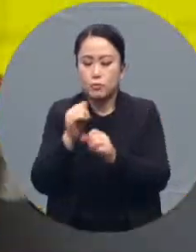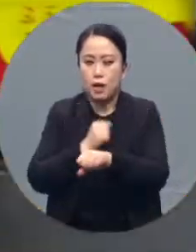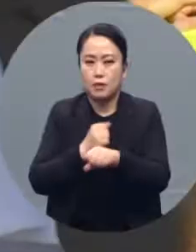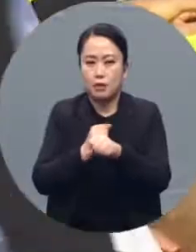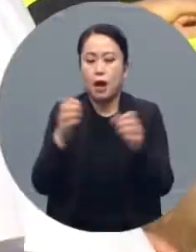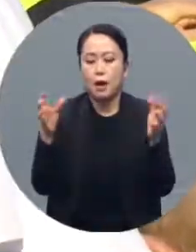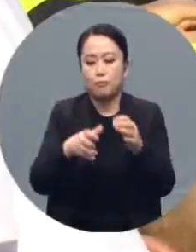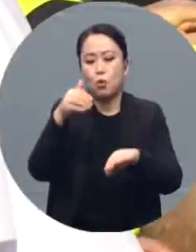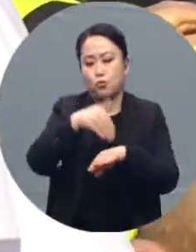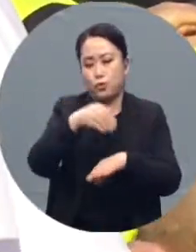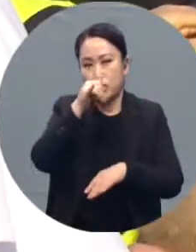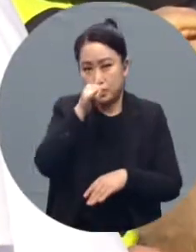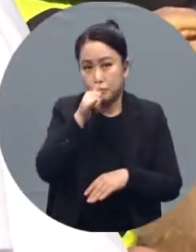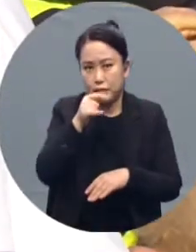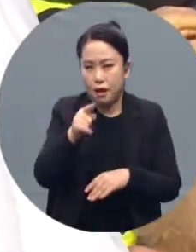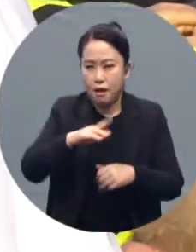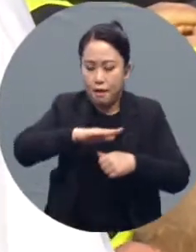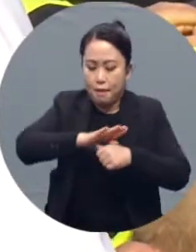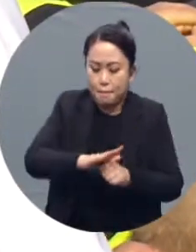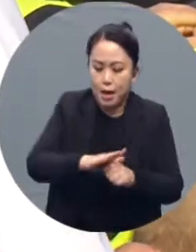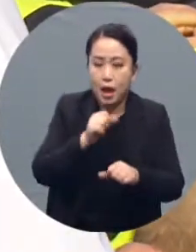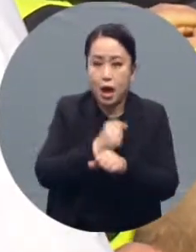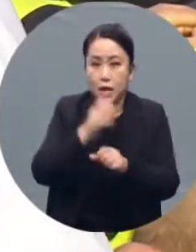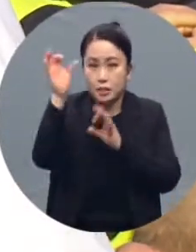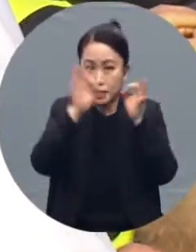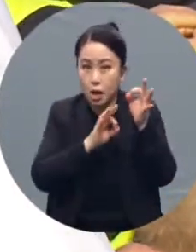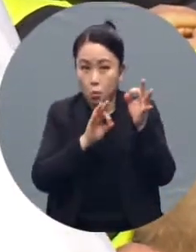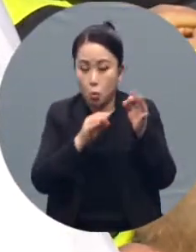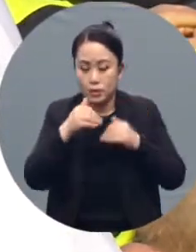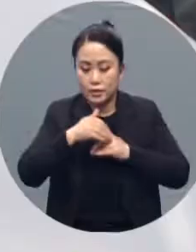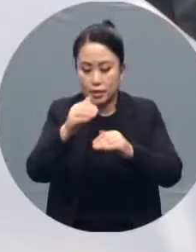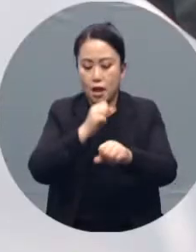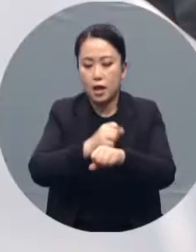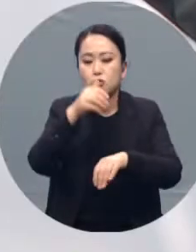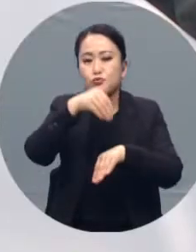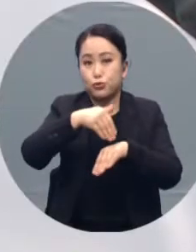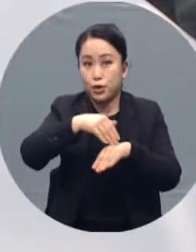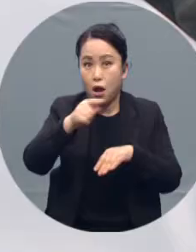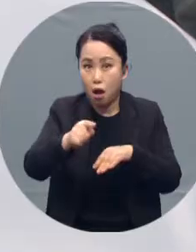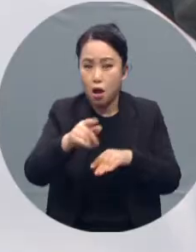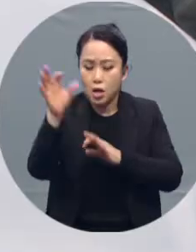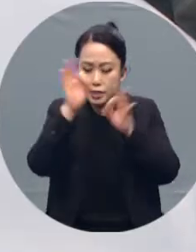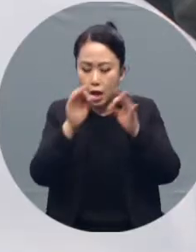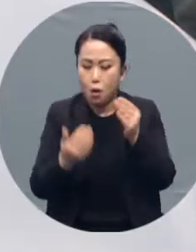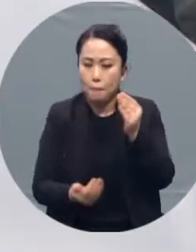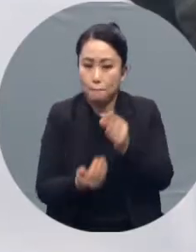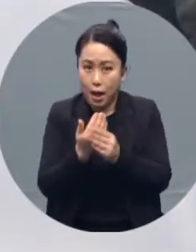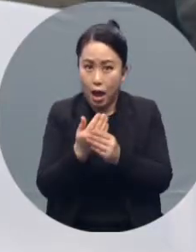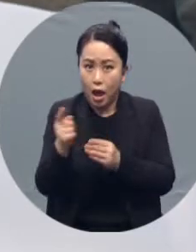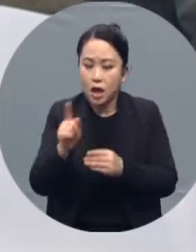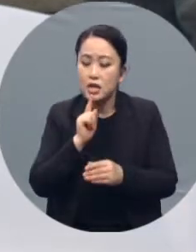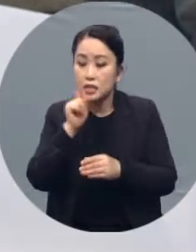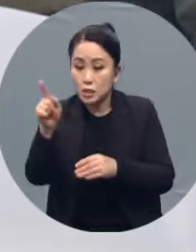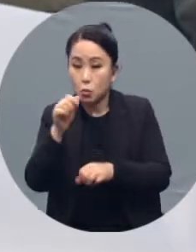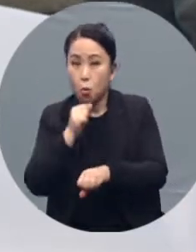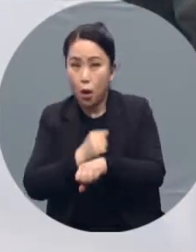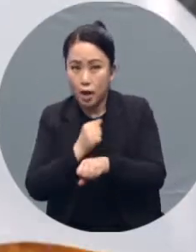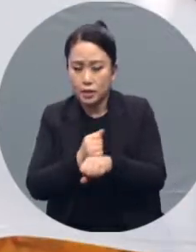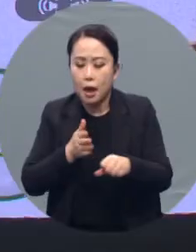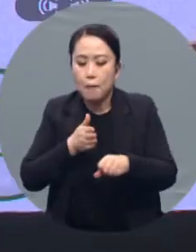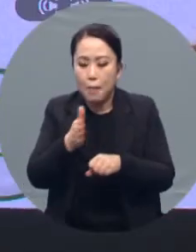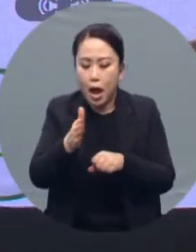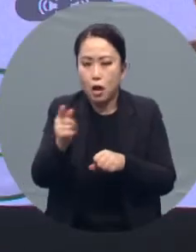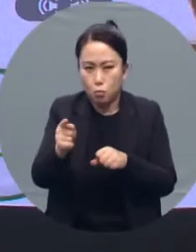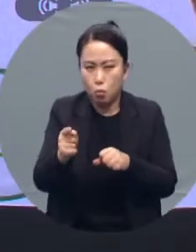사고 상황을 가정해 진행된 훈련. 상황이 발생하고 신고가 들어오자 관계기관들은 즉각 상황 전파에